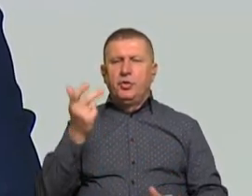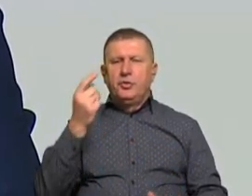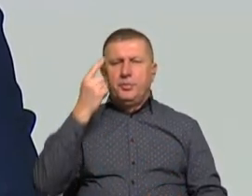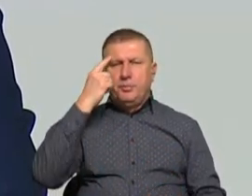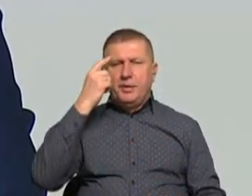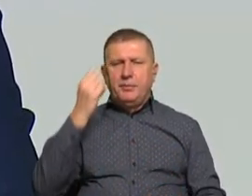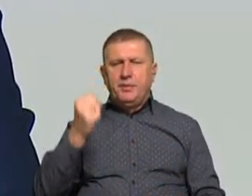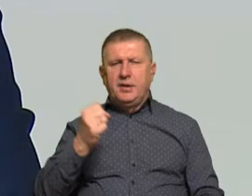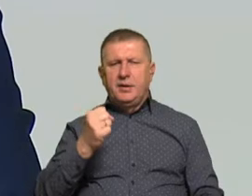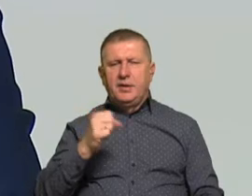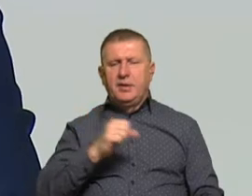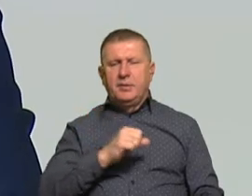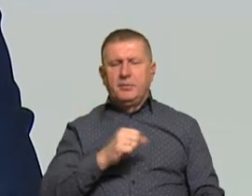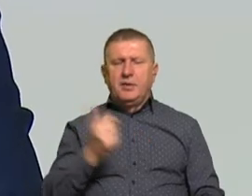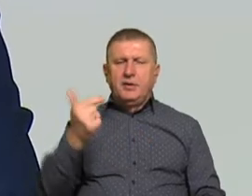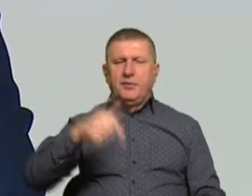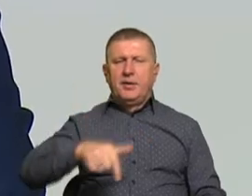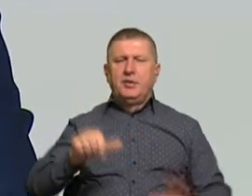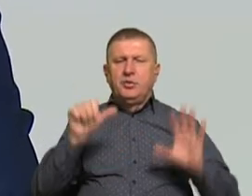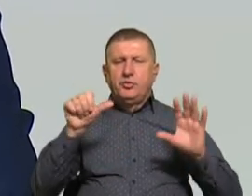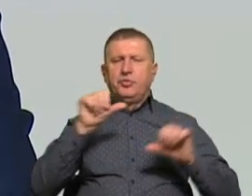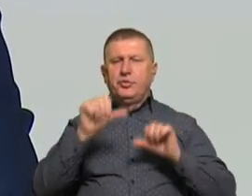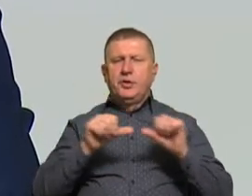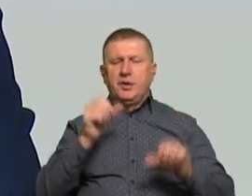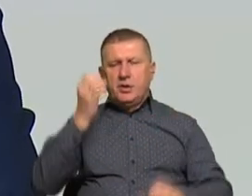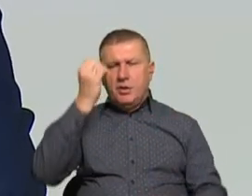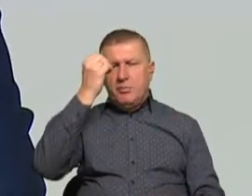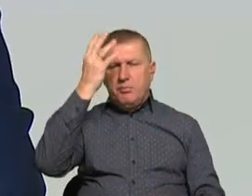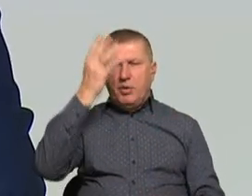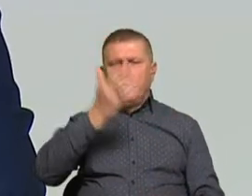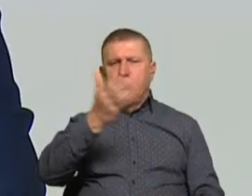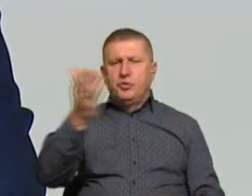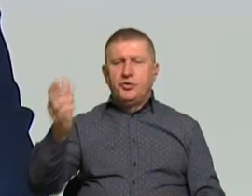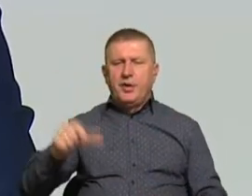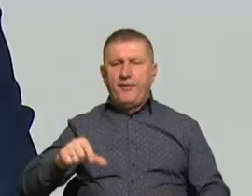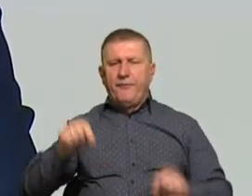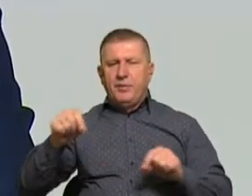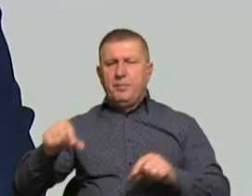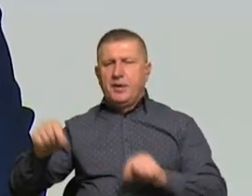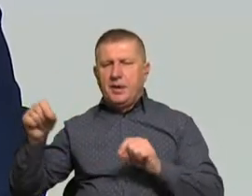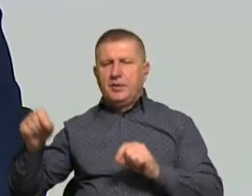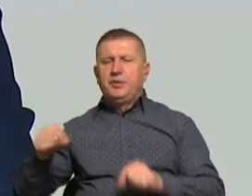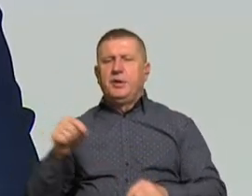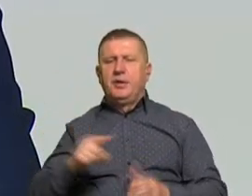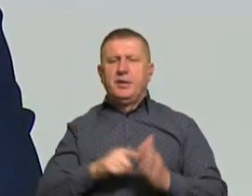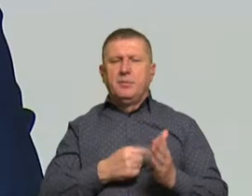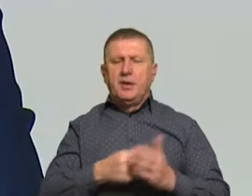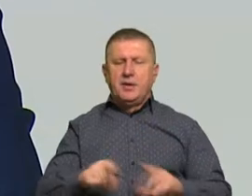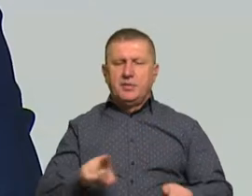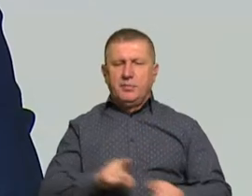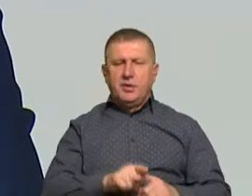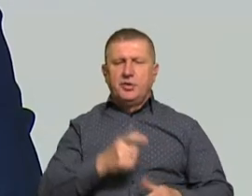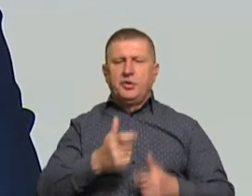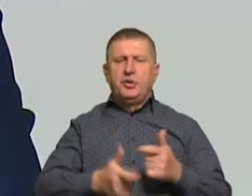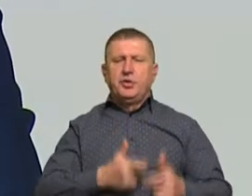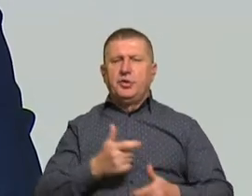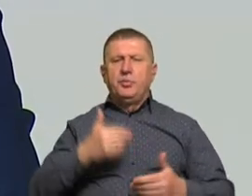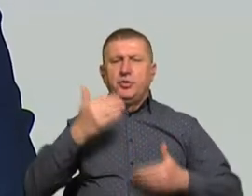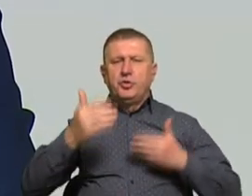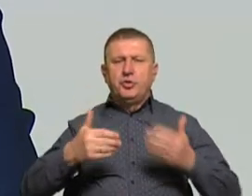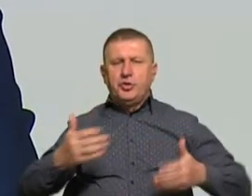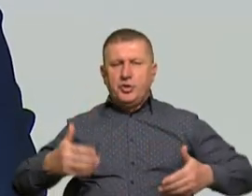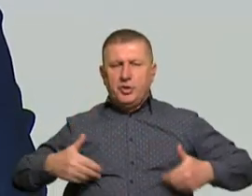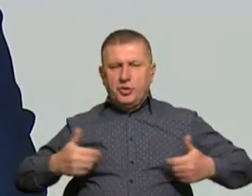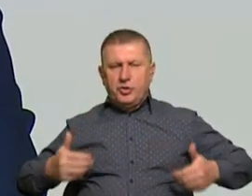od 2006 roku, zawsze wybieraliście mądrze. Jestem przekonany, że tym razem też tak zrobicie. Życzę wam